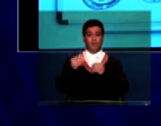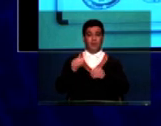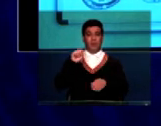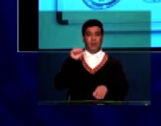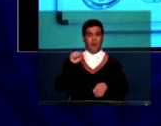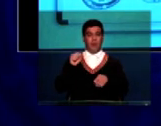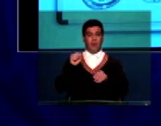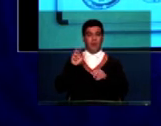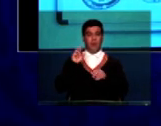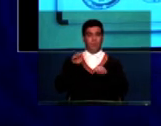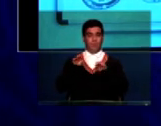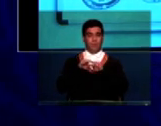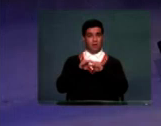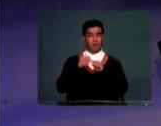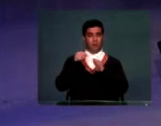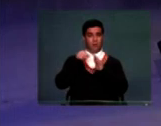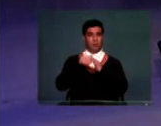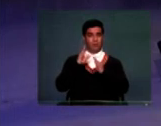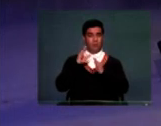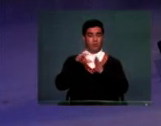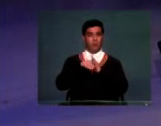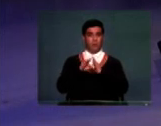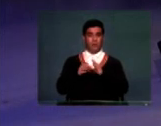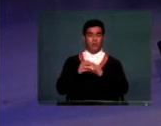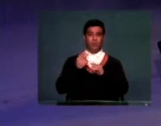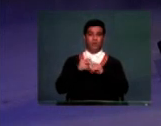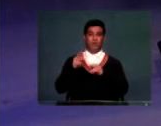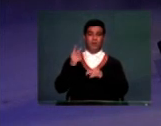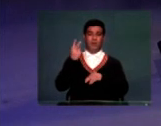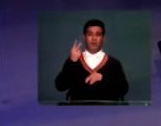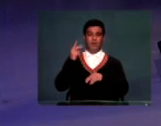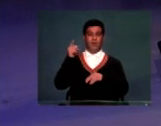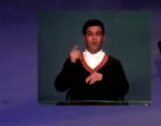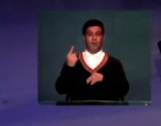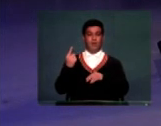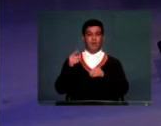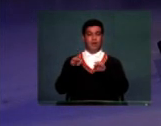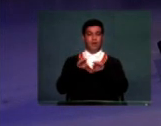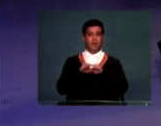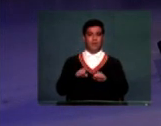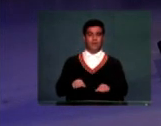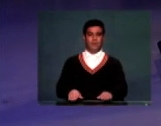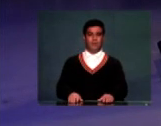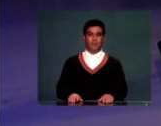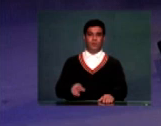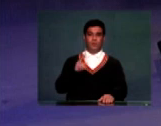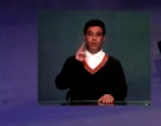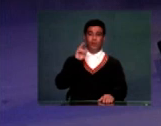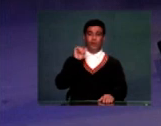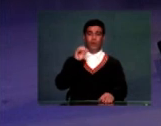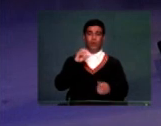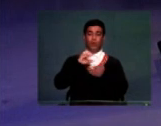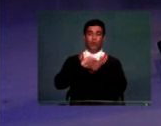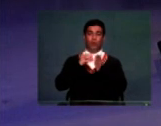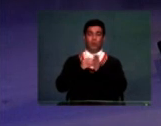bilan belgilab olsak, uning ehtimolligi 2 dan 1 ga teng. Kubik tashlanganda